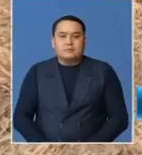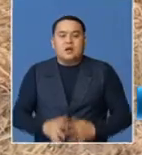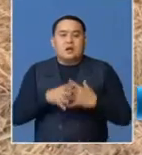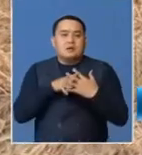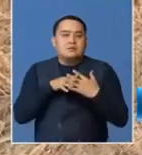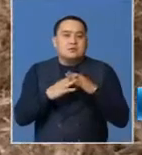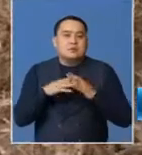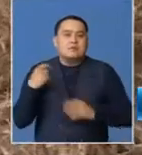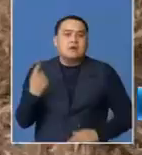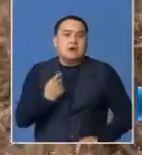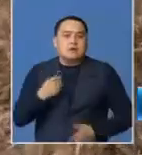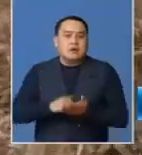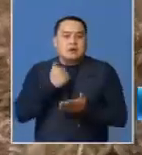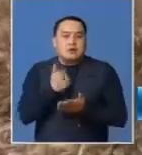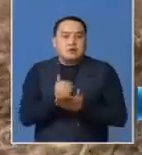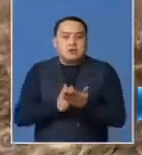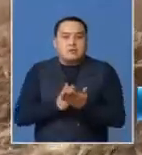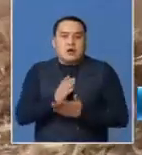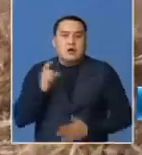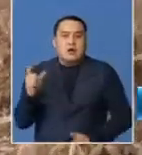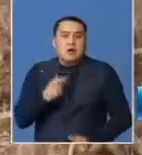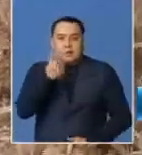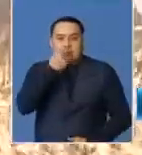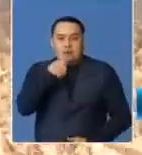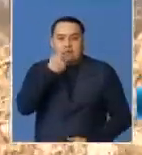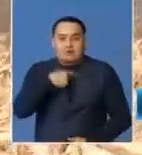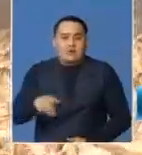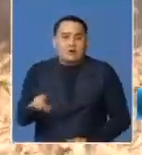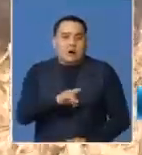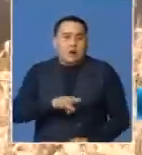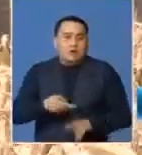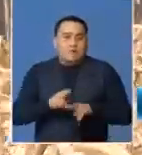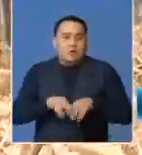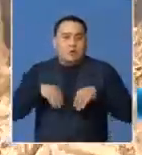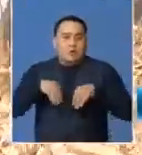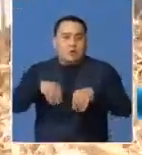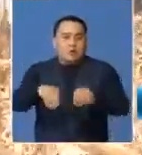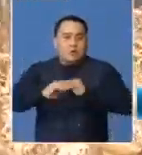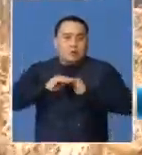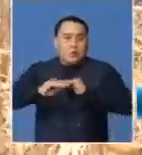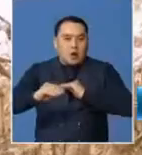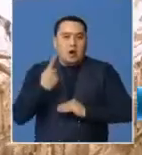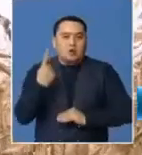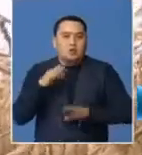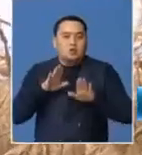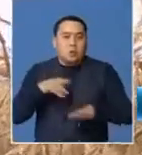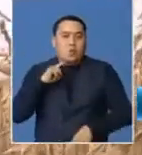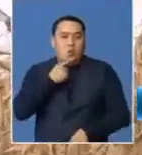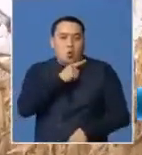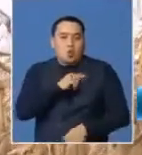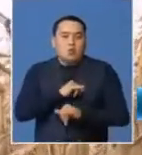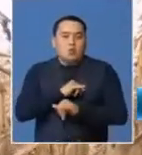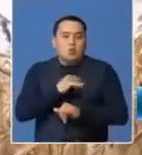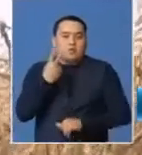Сельское хозяйство – один из главных драйверов экономики Панфиловского района. В этом году посевные площади одной только кукурузы